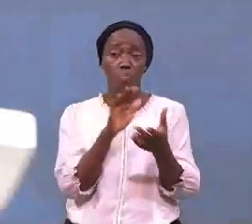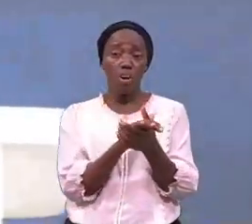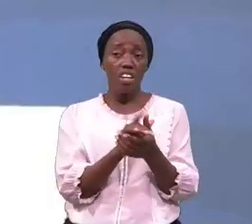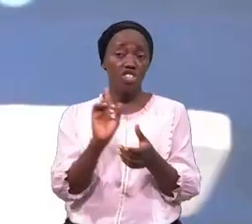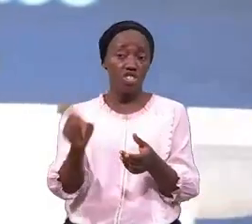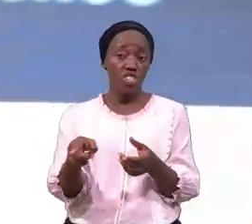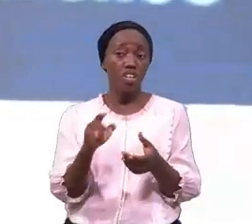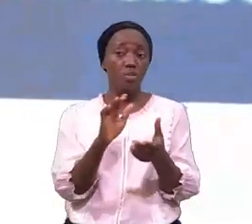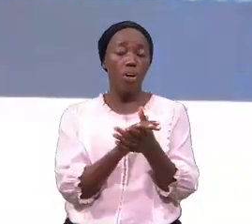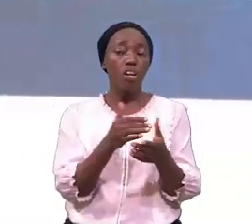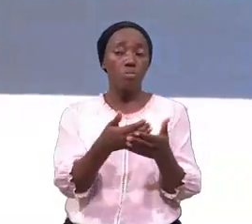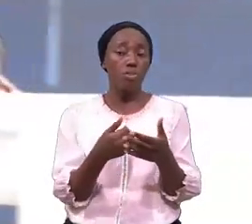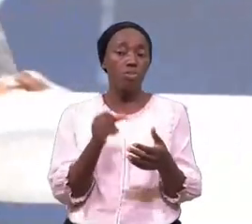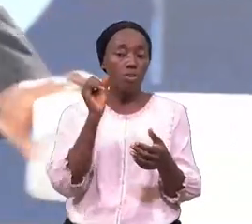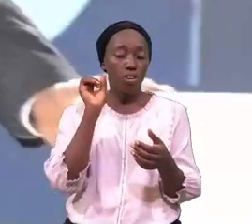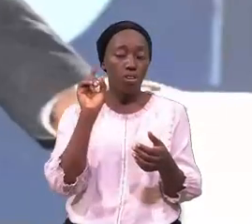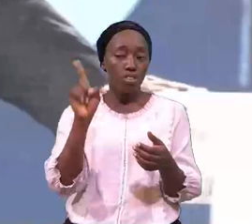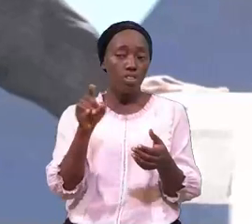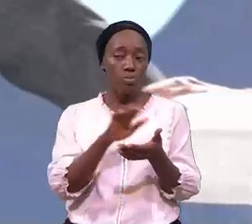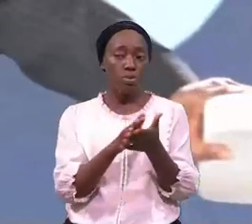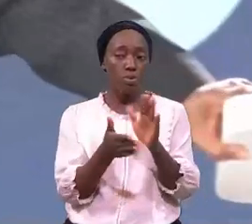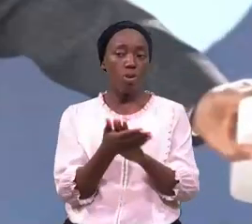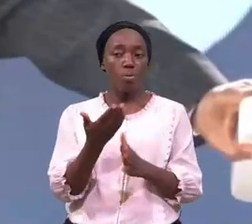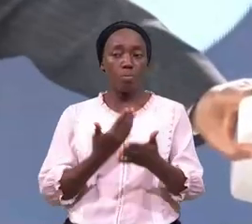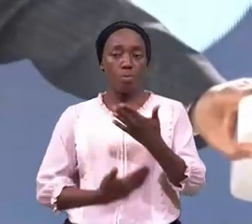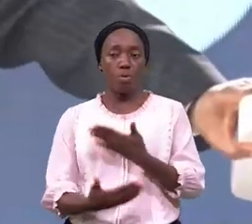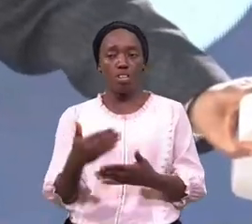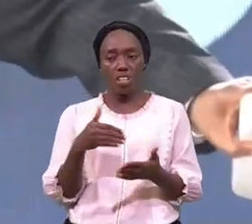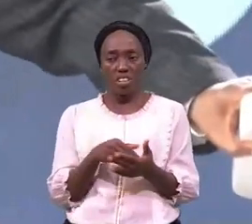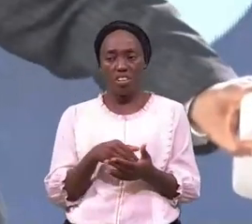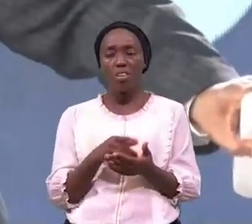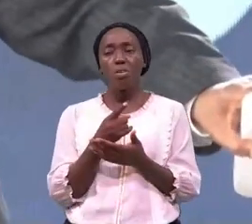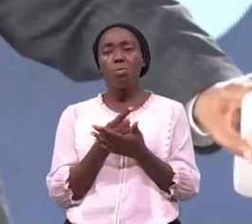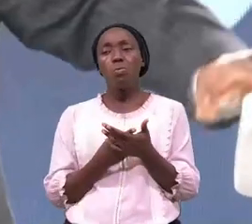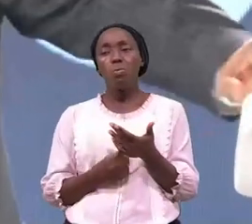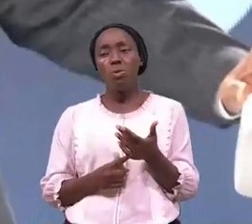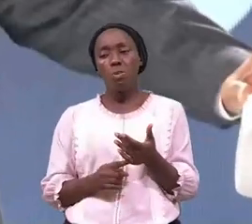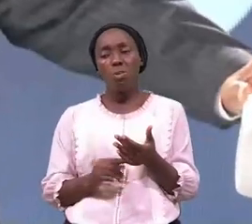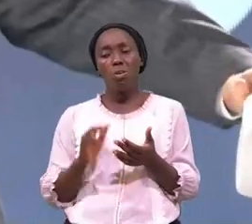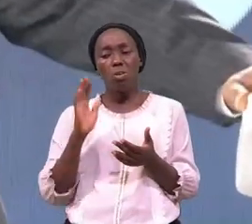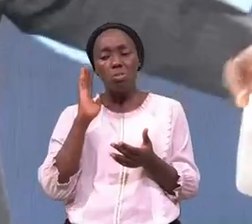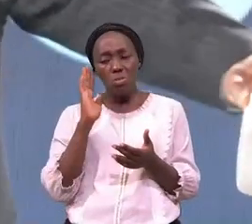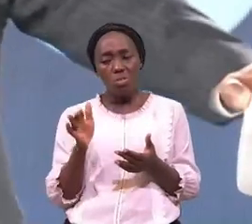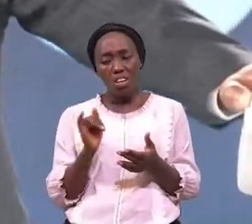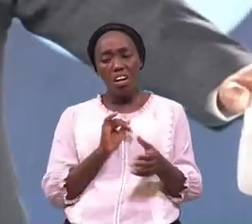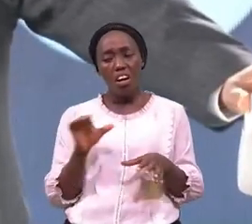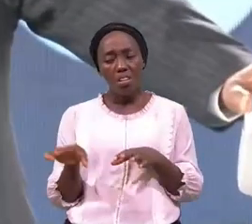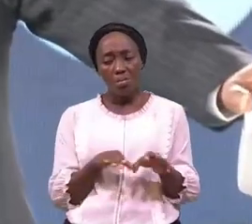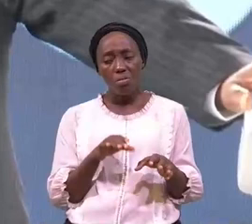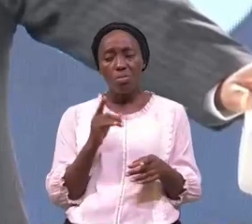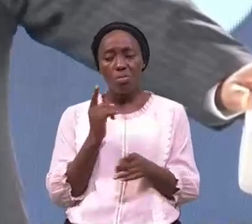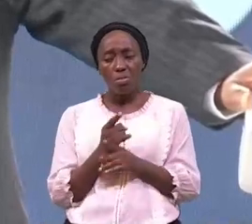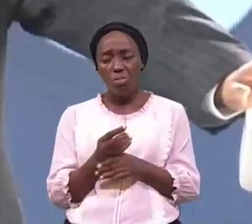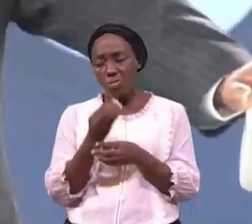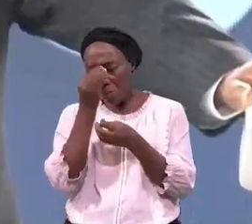Tu n'iras pas à une église évangélique. Qu'est-ce que je dois faire? Est-ce qu'il faut me soumettre à lui?